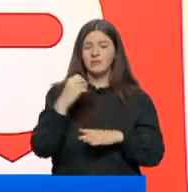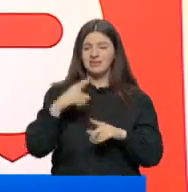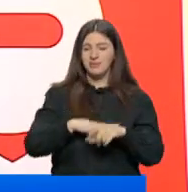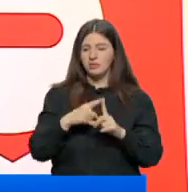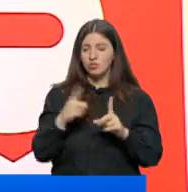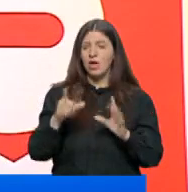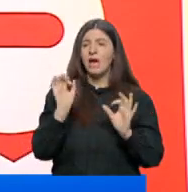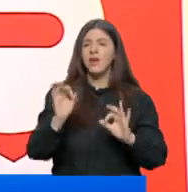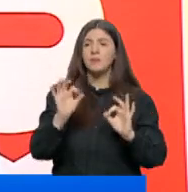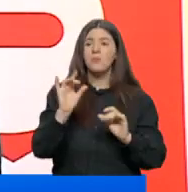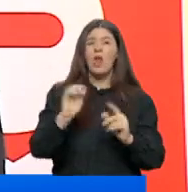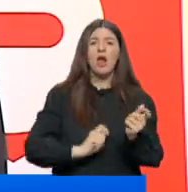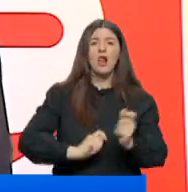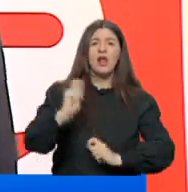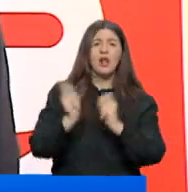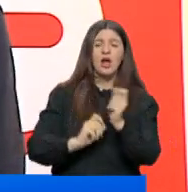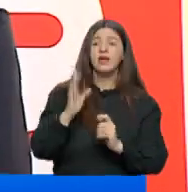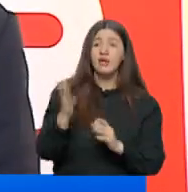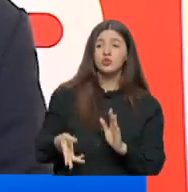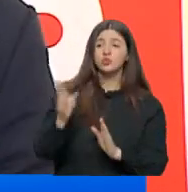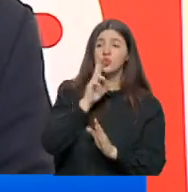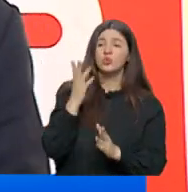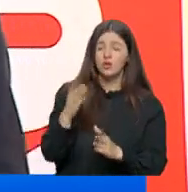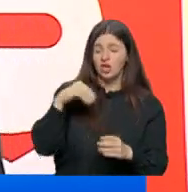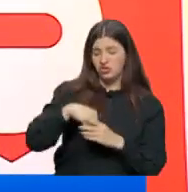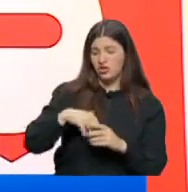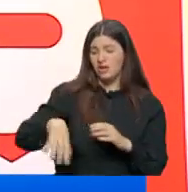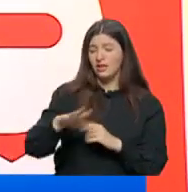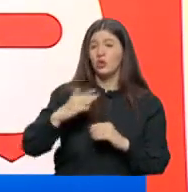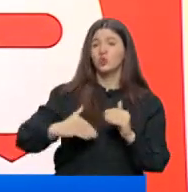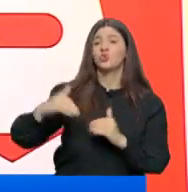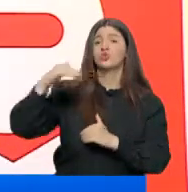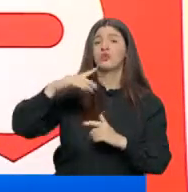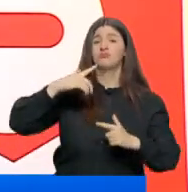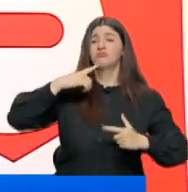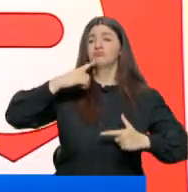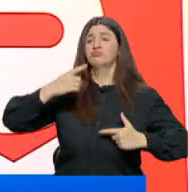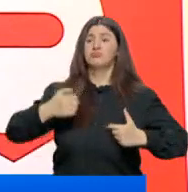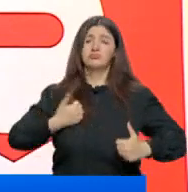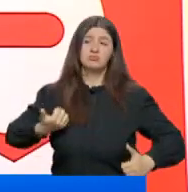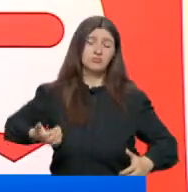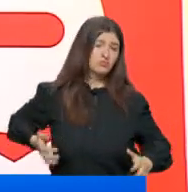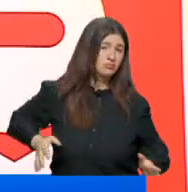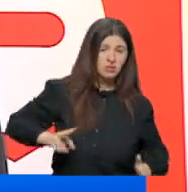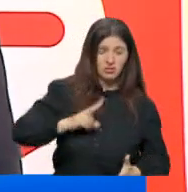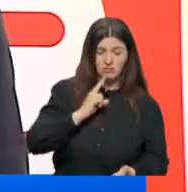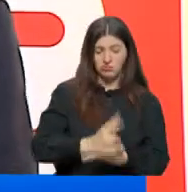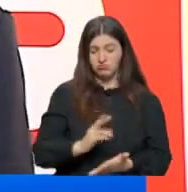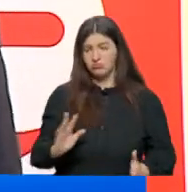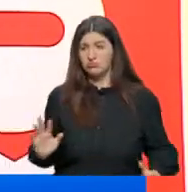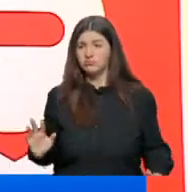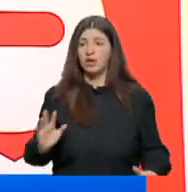boyunca sürekli olarak böyle kullanılıyor ve nihayetinde hani içeride yüksek perdeden efelenmeler, işte kararlı duruşlar falan